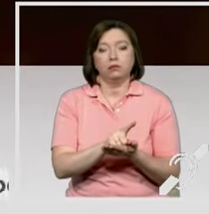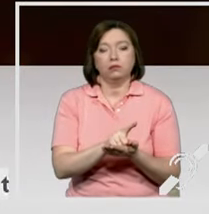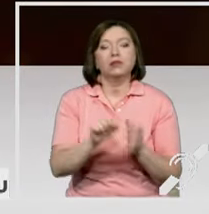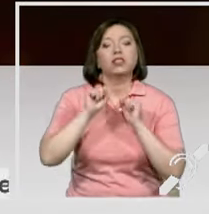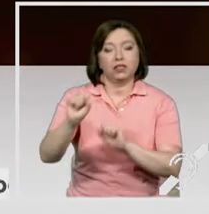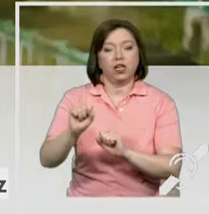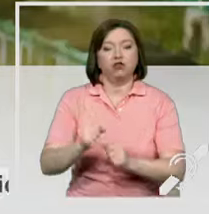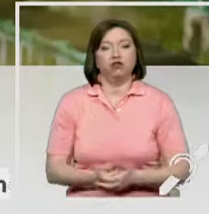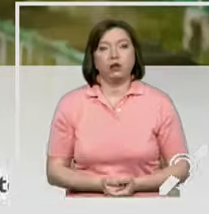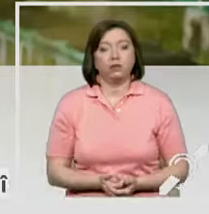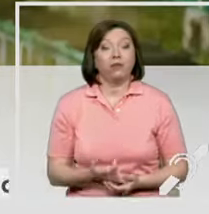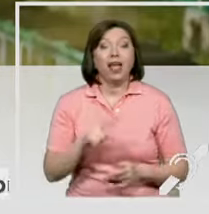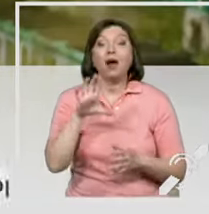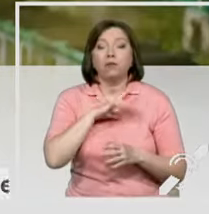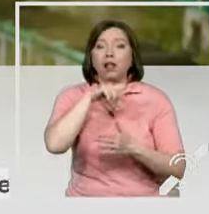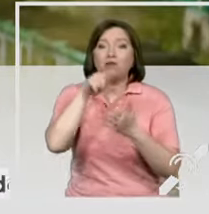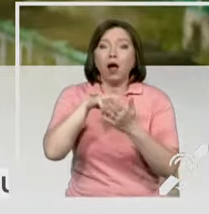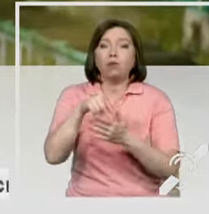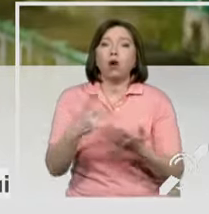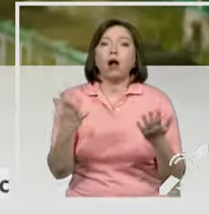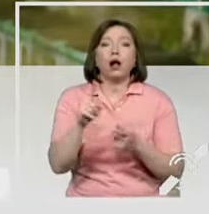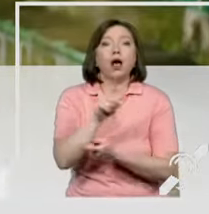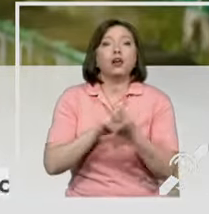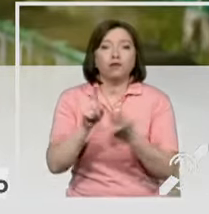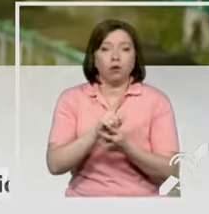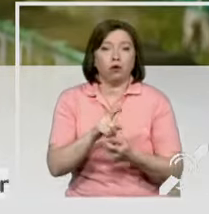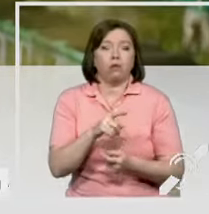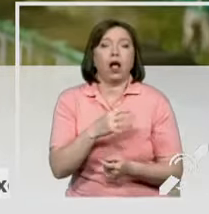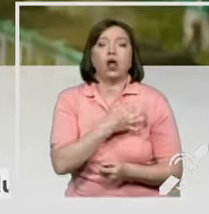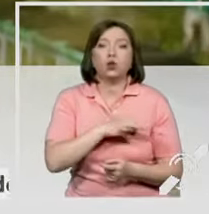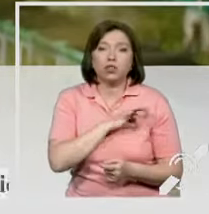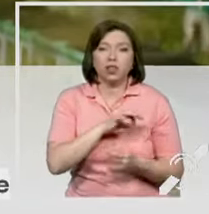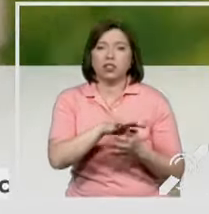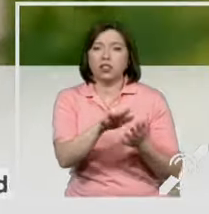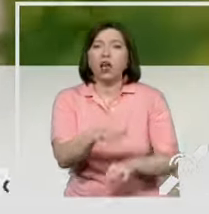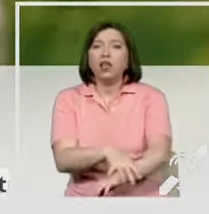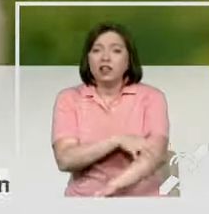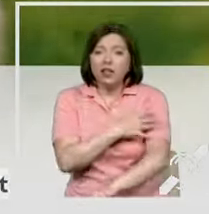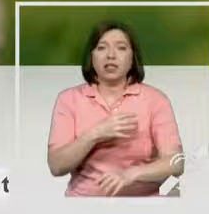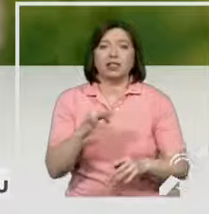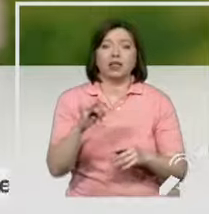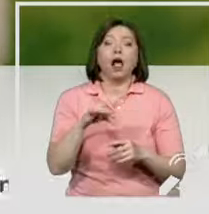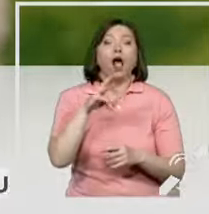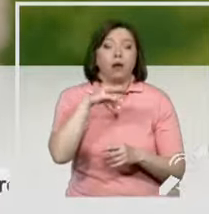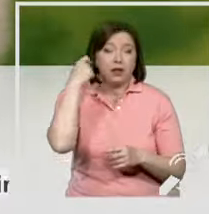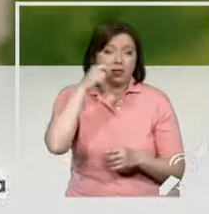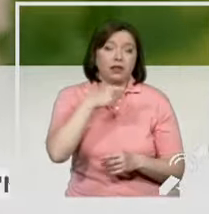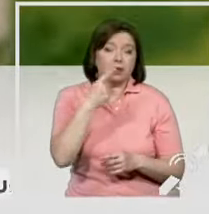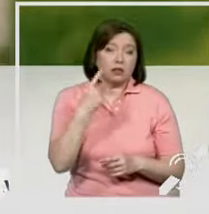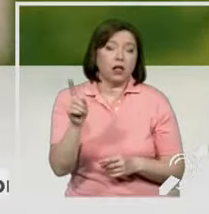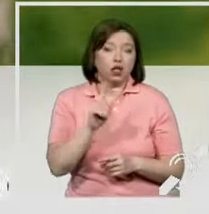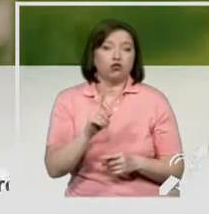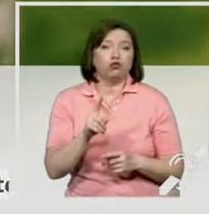сказать, защищать. Întrebată de ce reforma justiției durează și dacă aceasta a eșuat, președintele Maia Sandu a reamintit